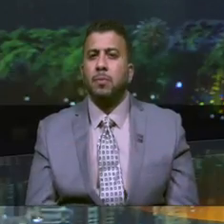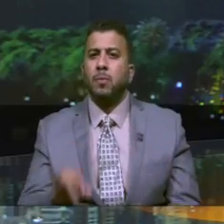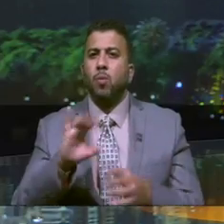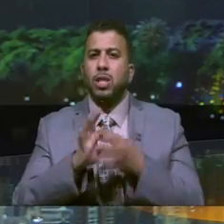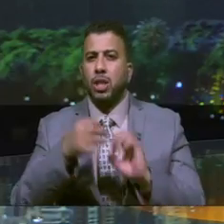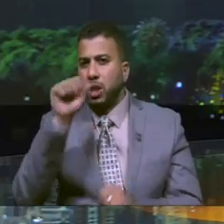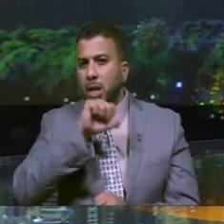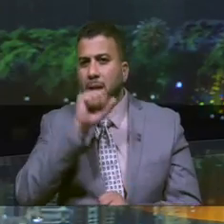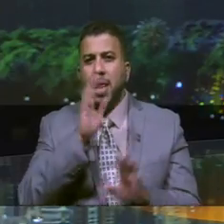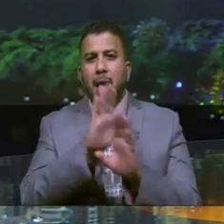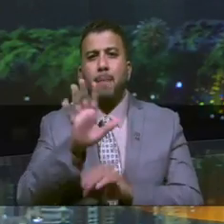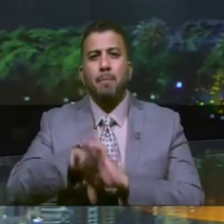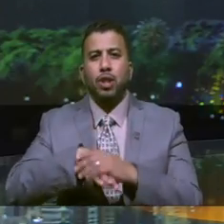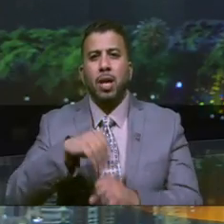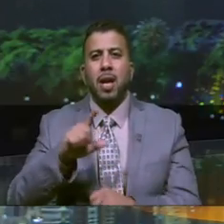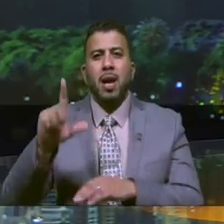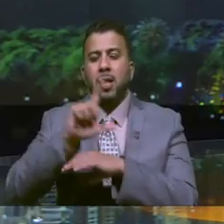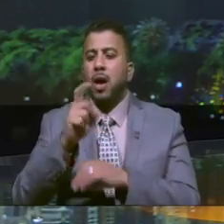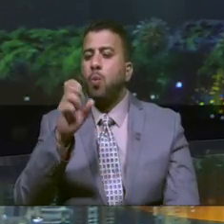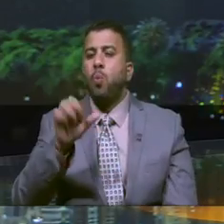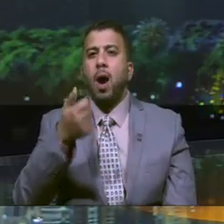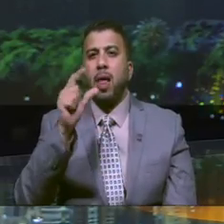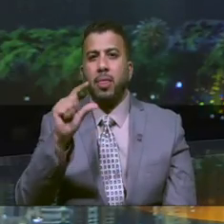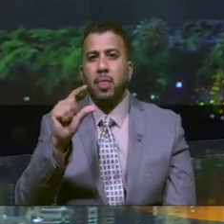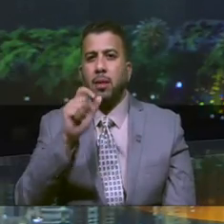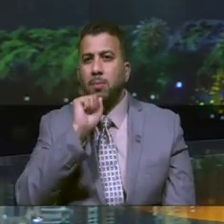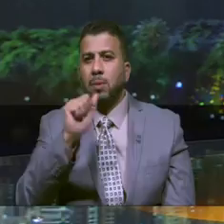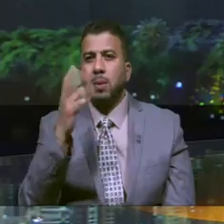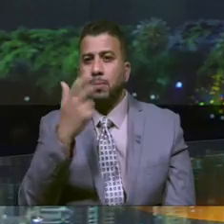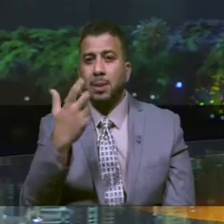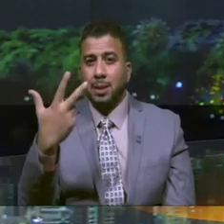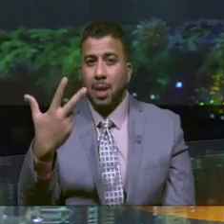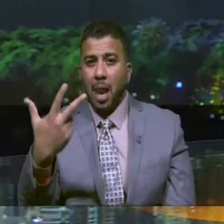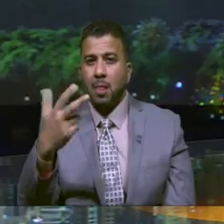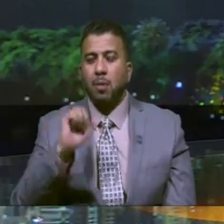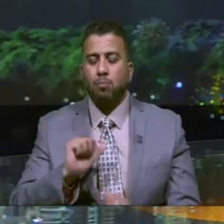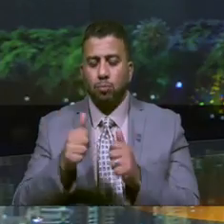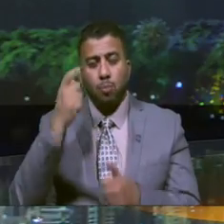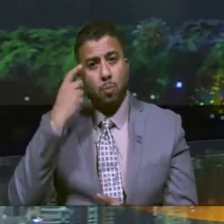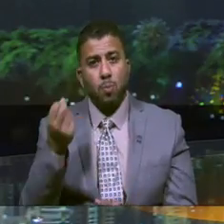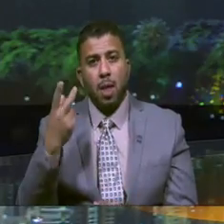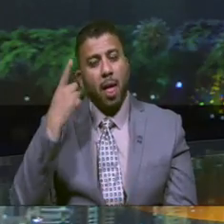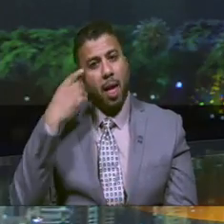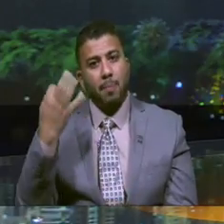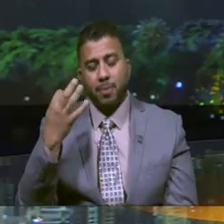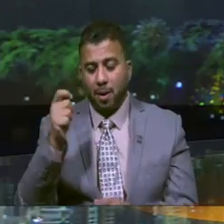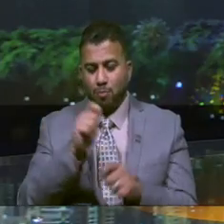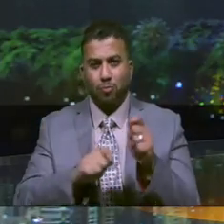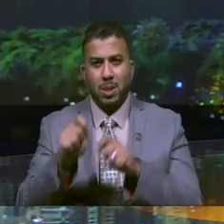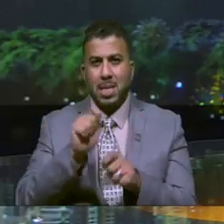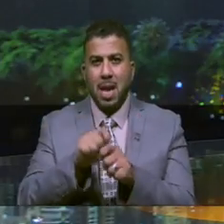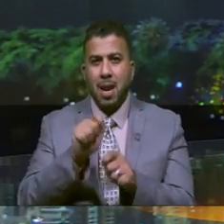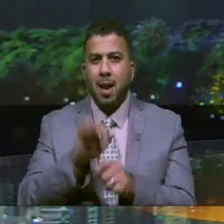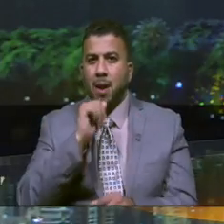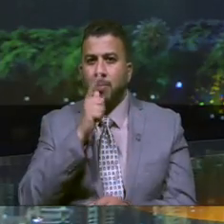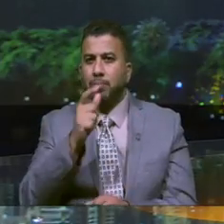خرجت مؤسسة الشارقة لدعم المشاريع الريادية رواد الدفعة الثالثة من مبادرة أبدع وصنع، كما نظمت